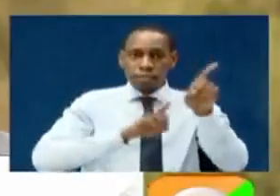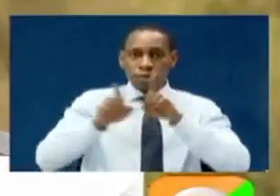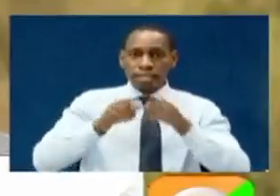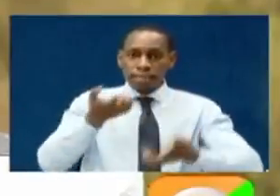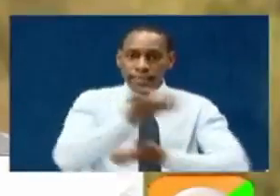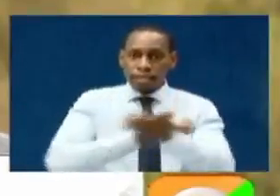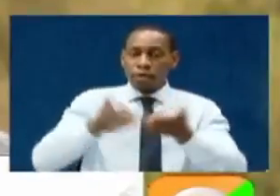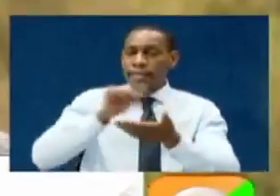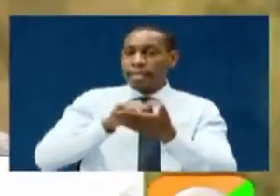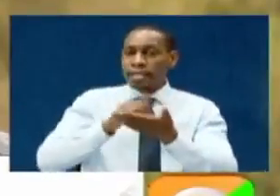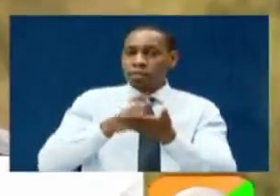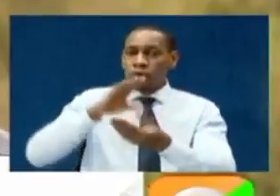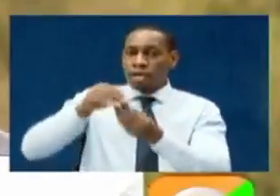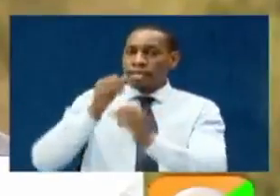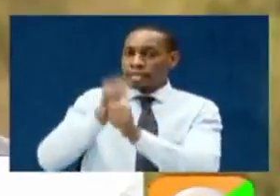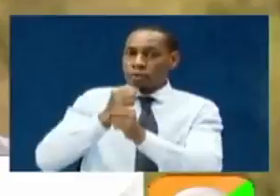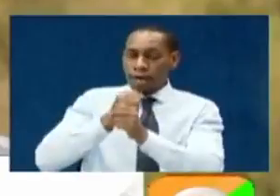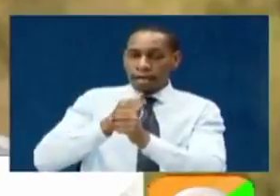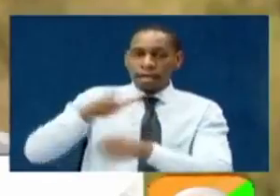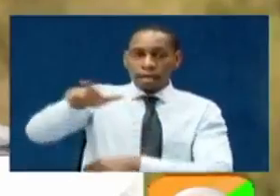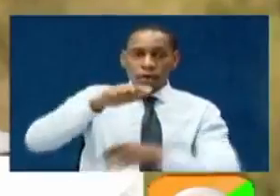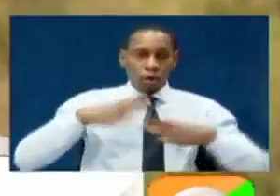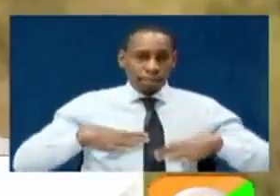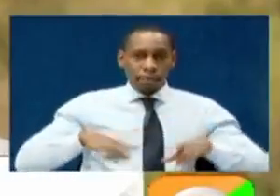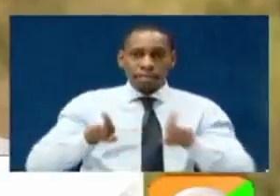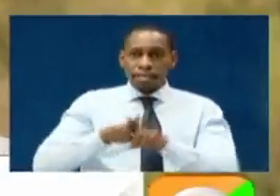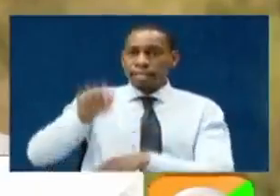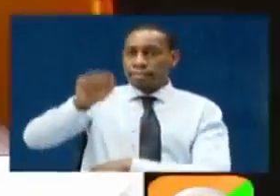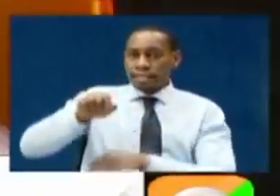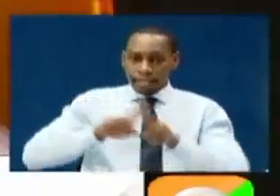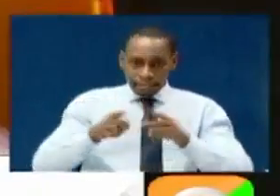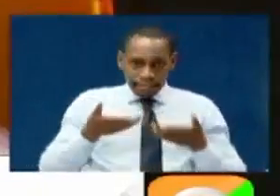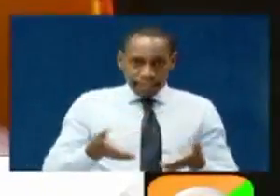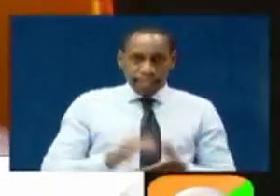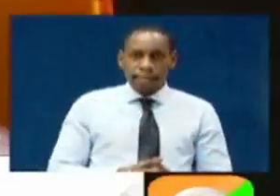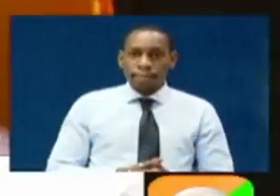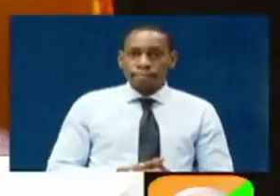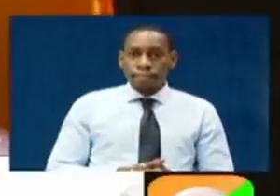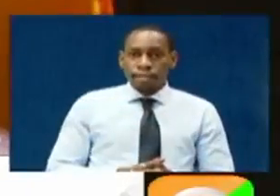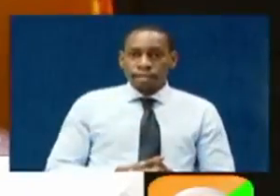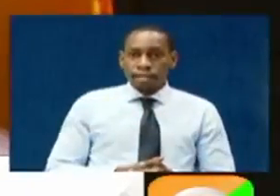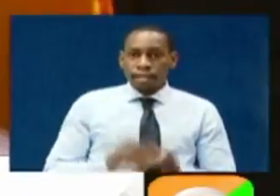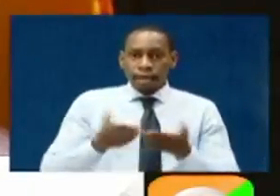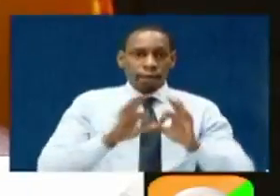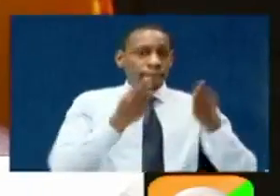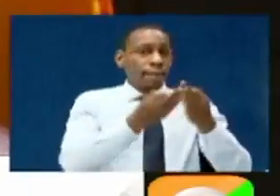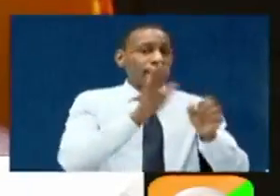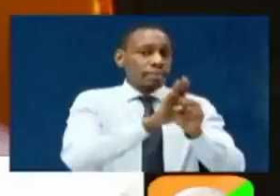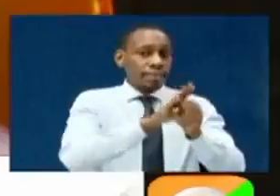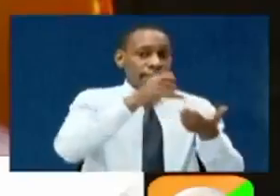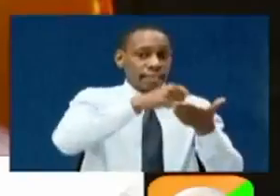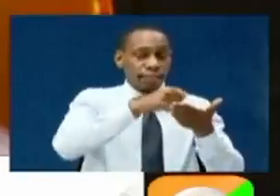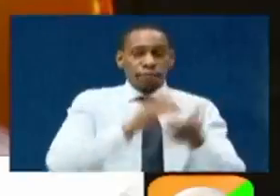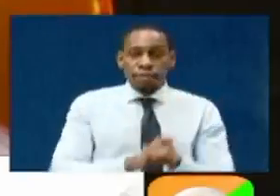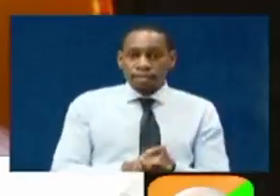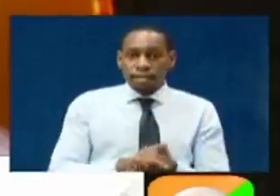economy because that is creating jobs for our people. So yes, we have just started. Mostly we're dealing with families.